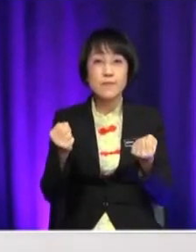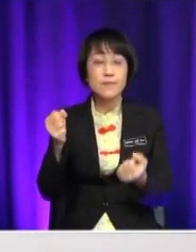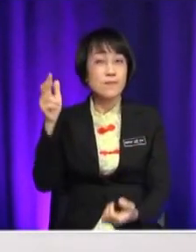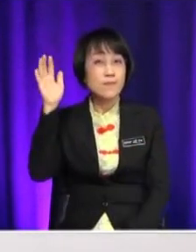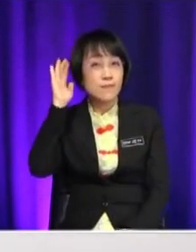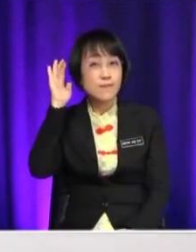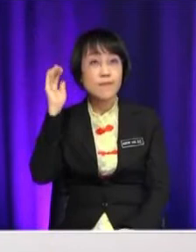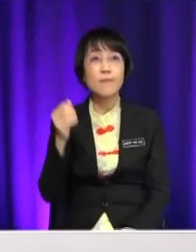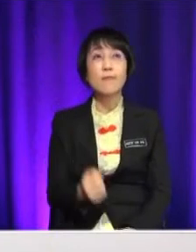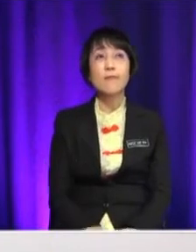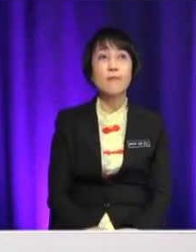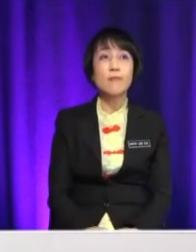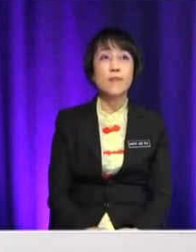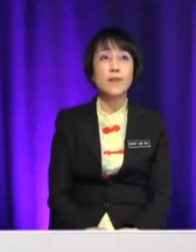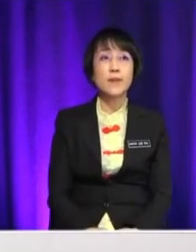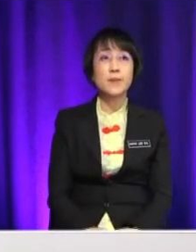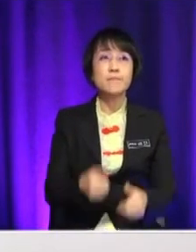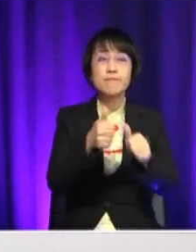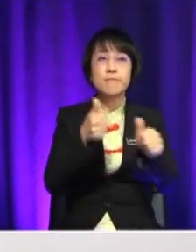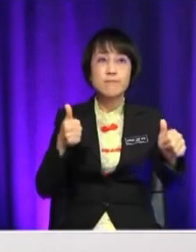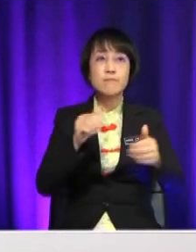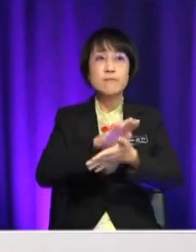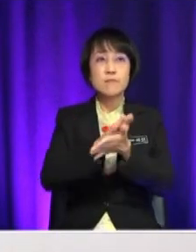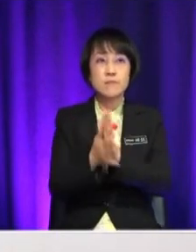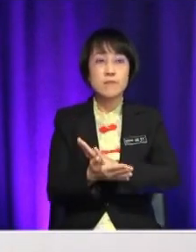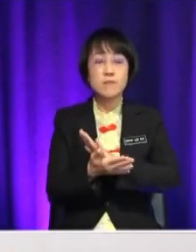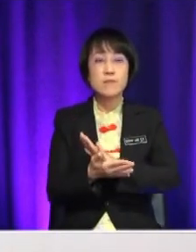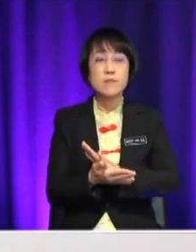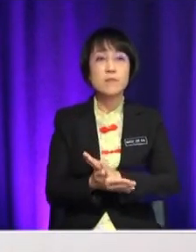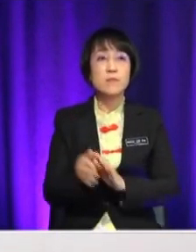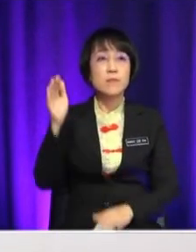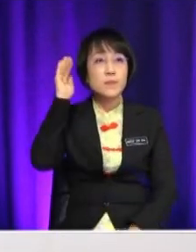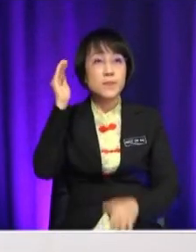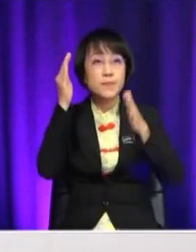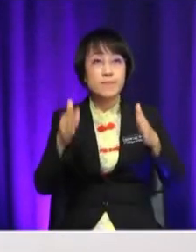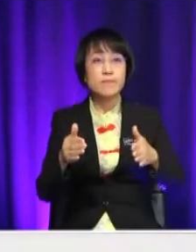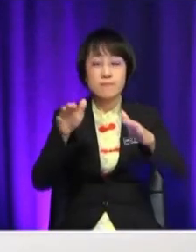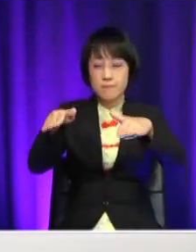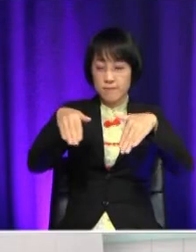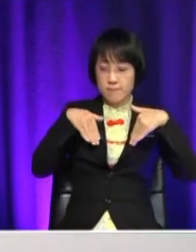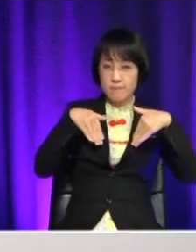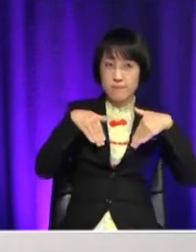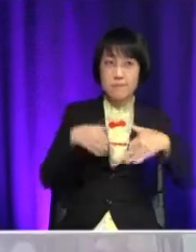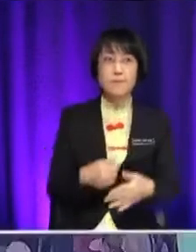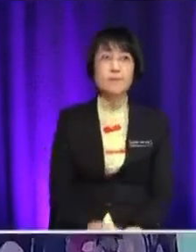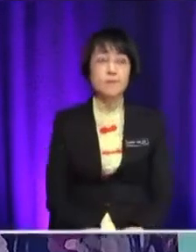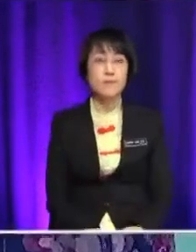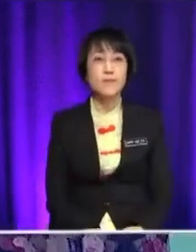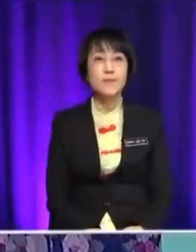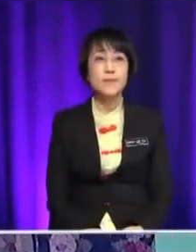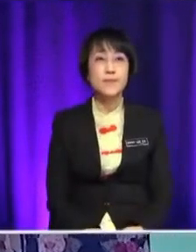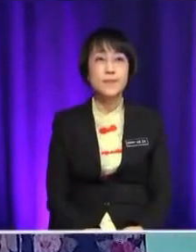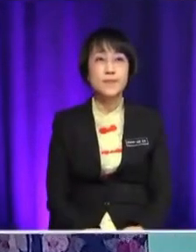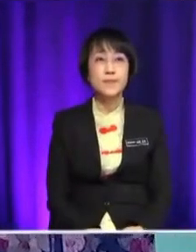ya. Menjadi pendengar yang pasif. Maknanya kita pun tak bolehlah jadi pendengar yang pasif. Bila pasif, penceramah dia jadi kaku, kekok.